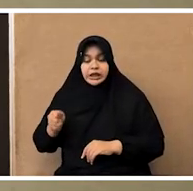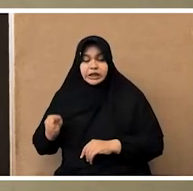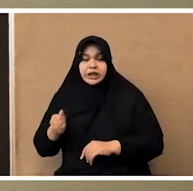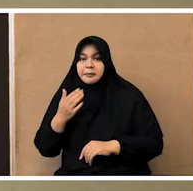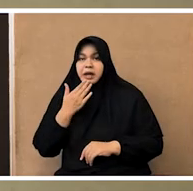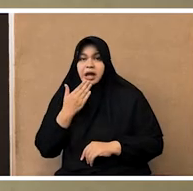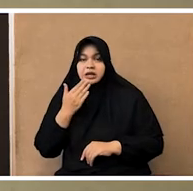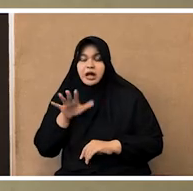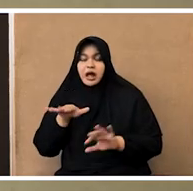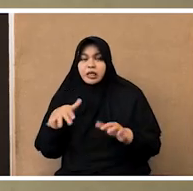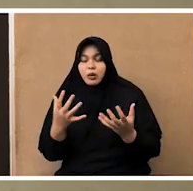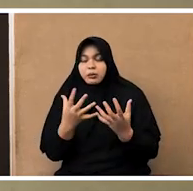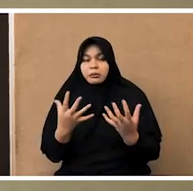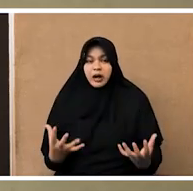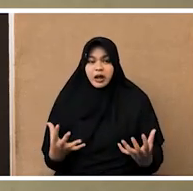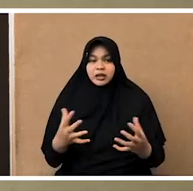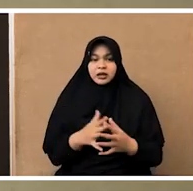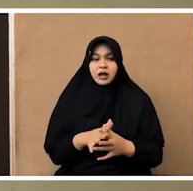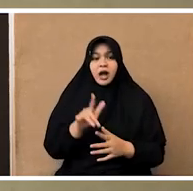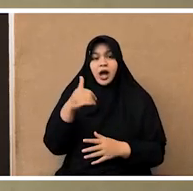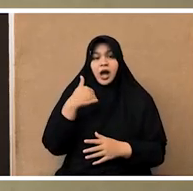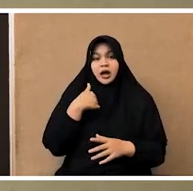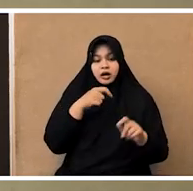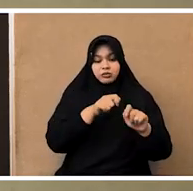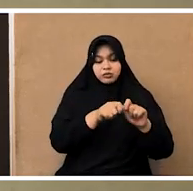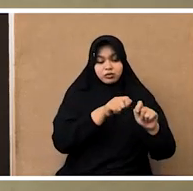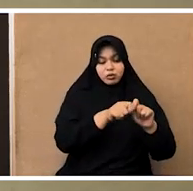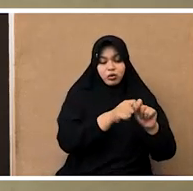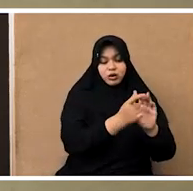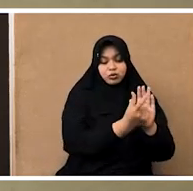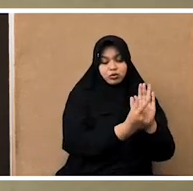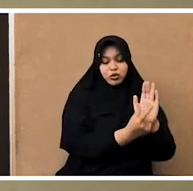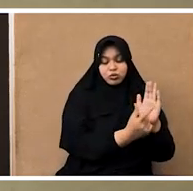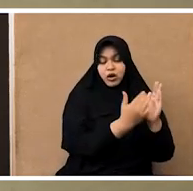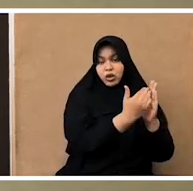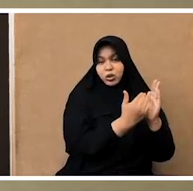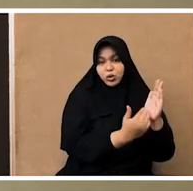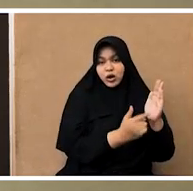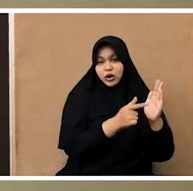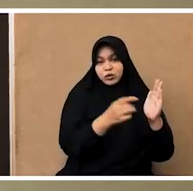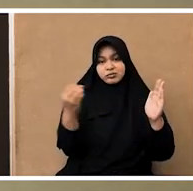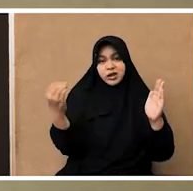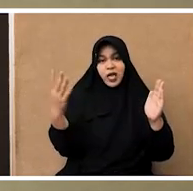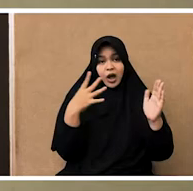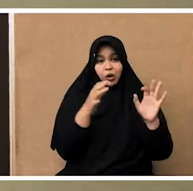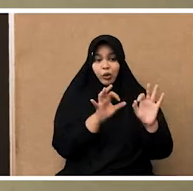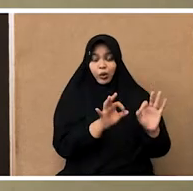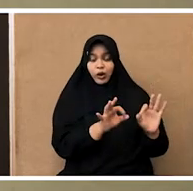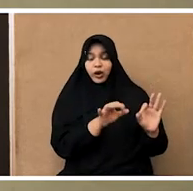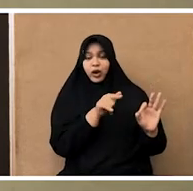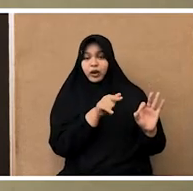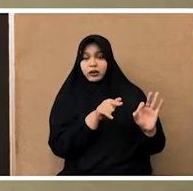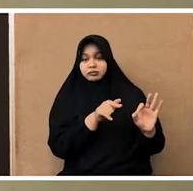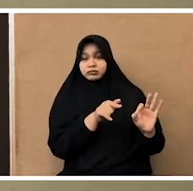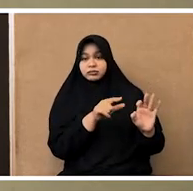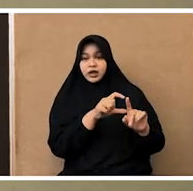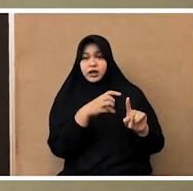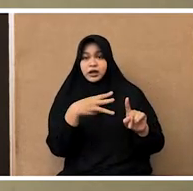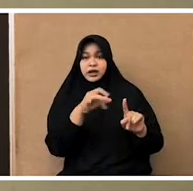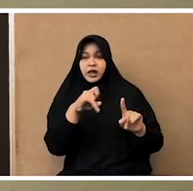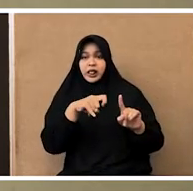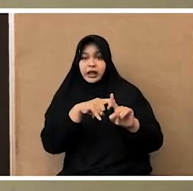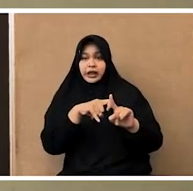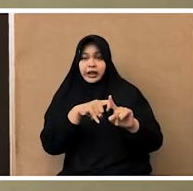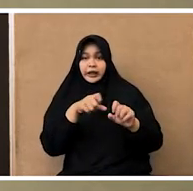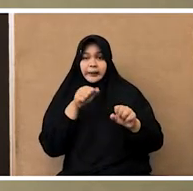berat dan lain sebagainya ya karena ada perumus yang mengatakan bahwa oke itu delik pidana